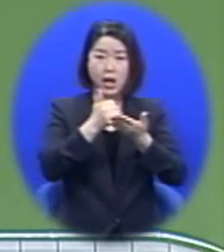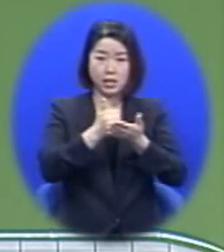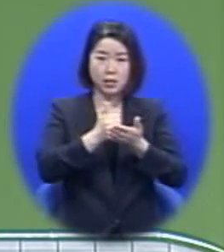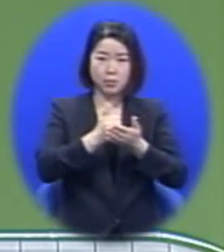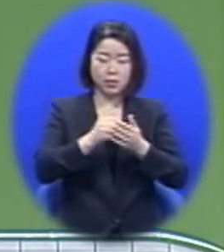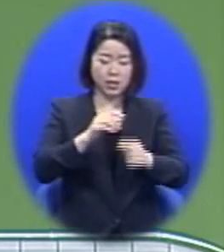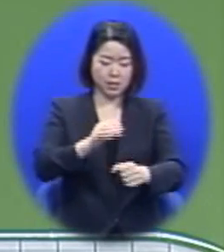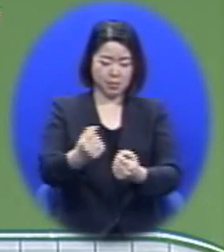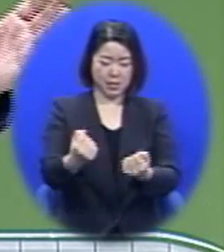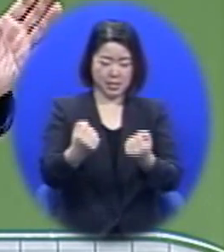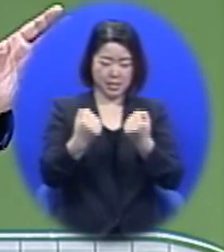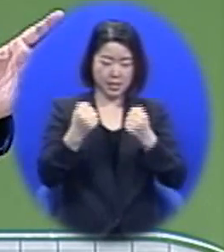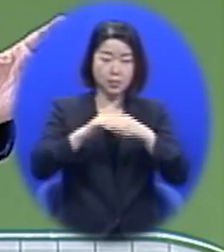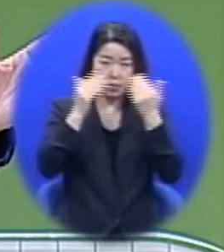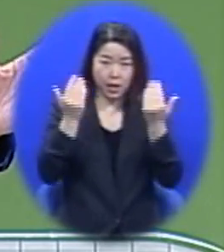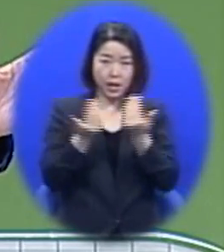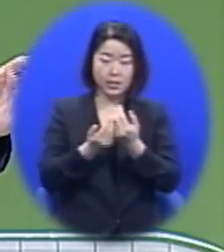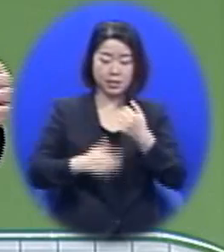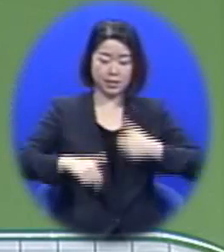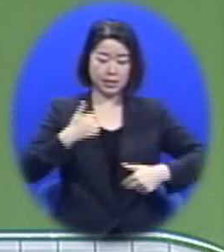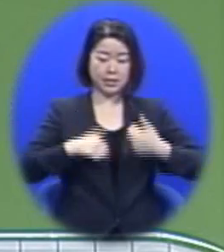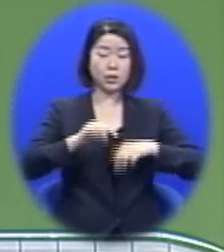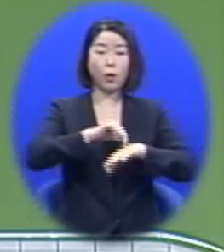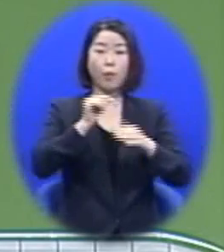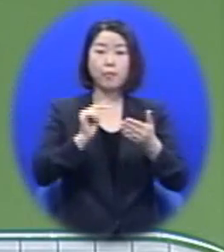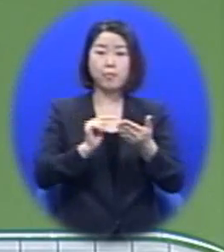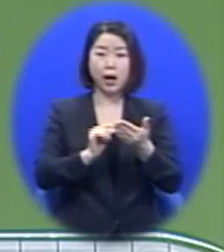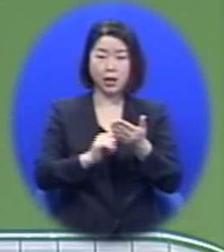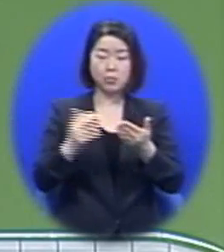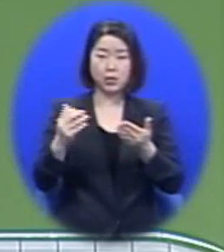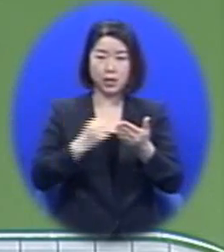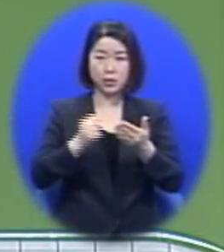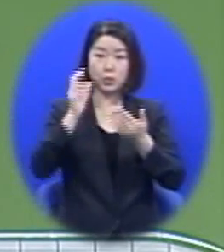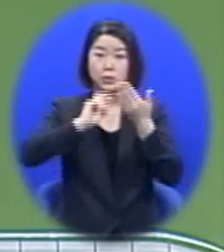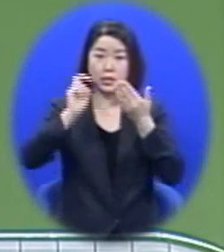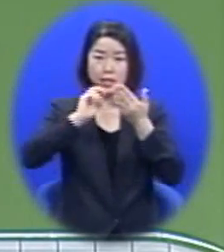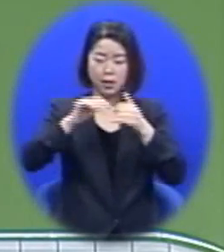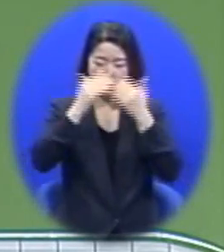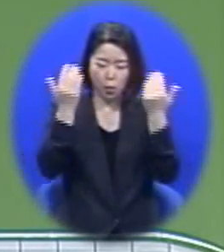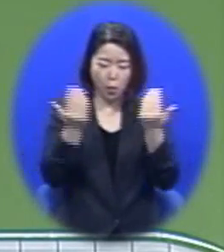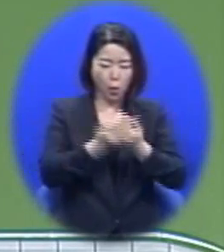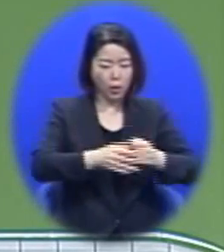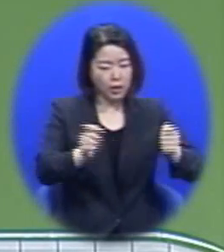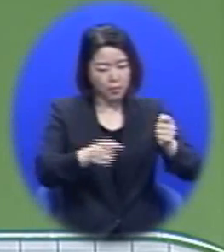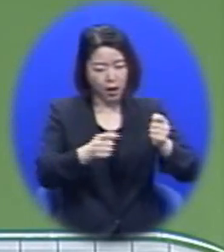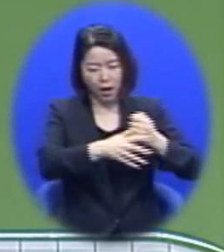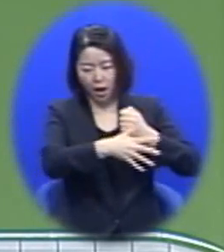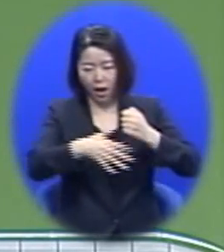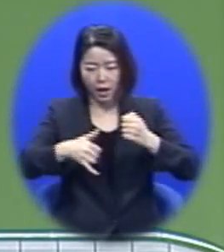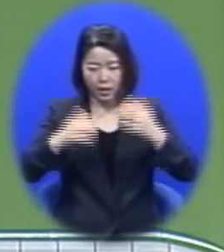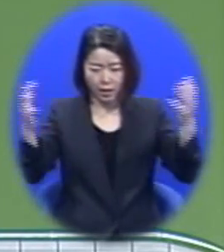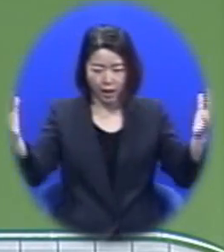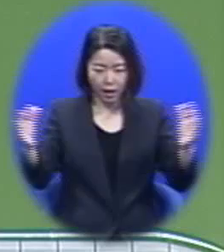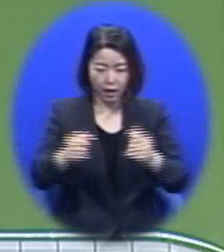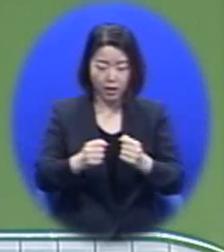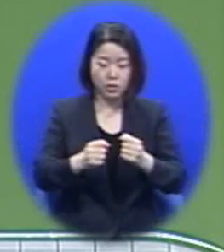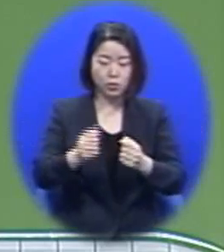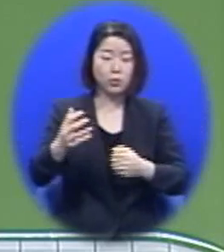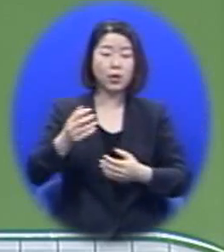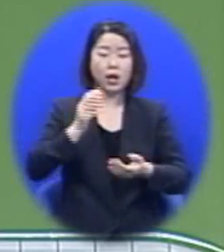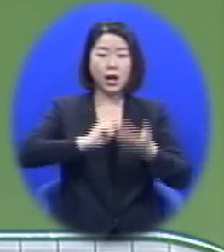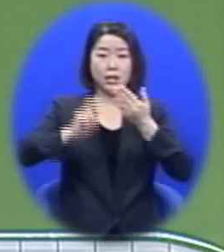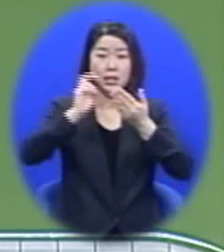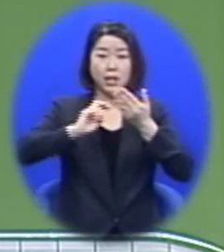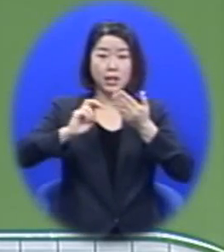다해서 즐거운 마음으로 찬양하라고, 온 악기를 동원해서 하나님을 찬양하라고 그렇게 말씀합니다.